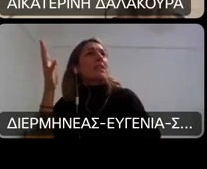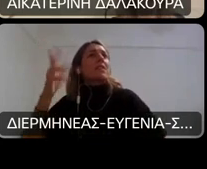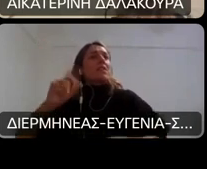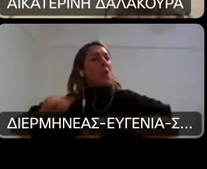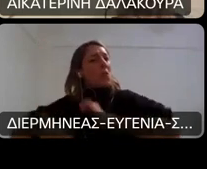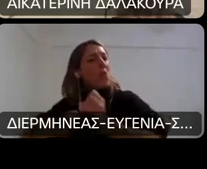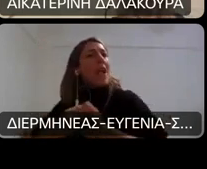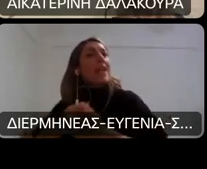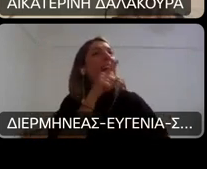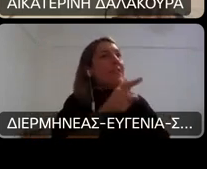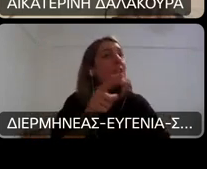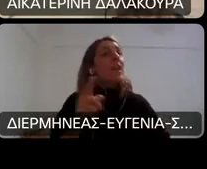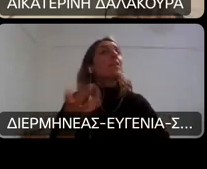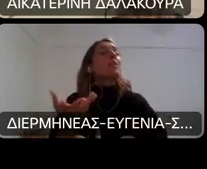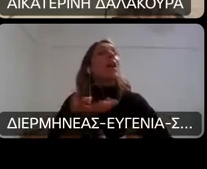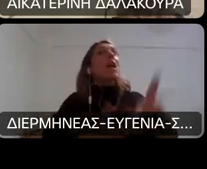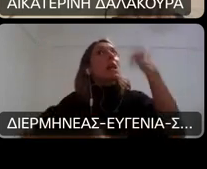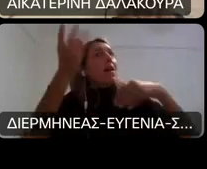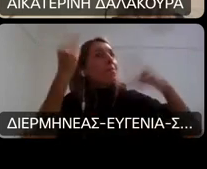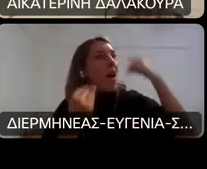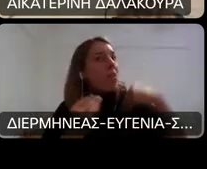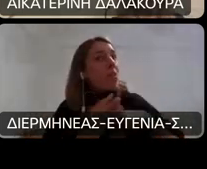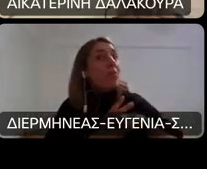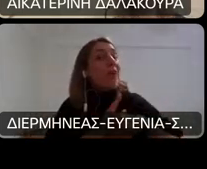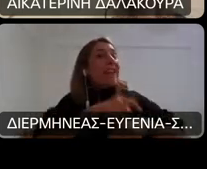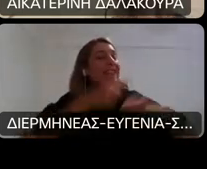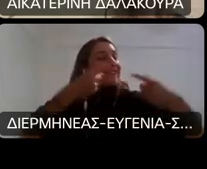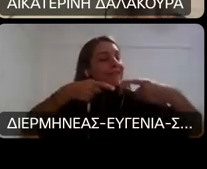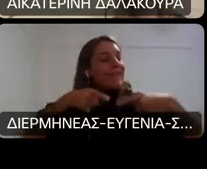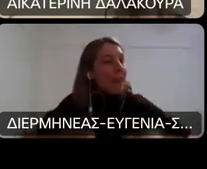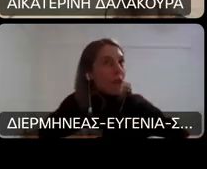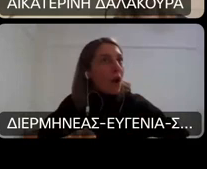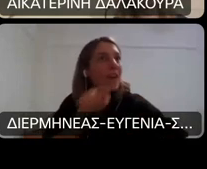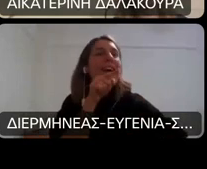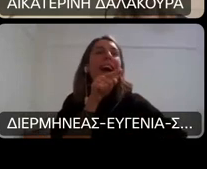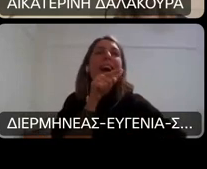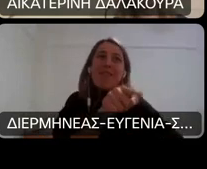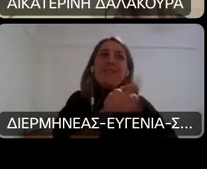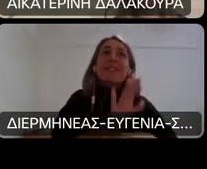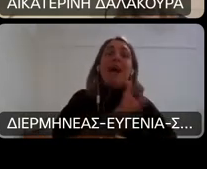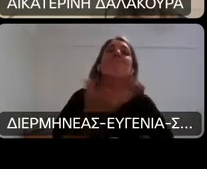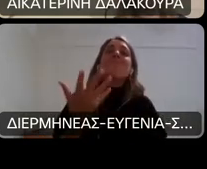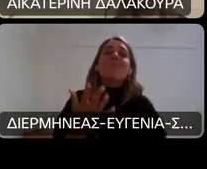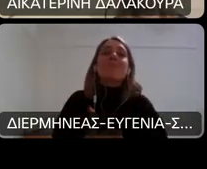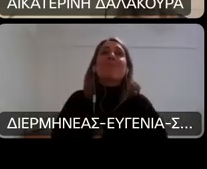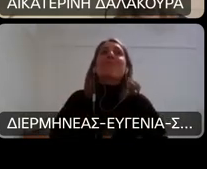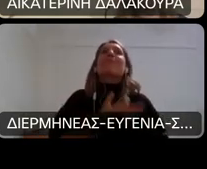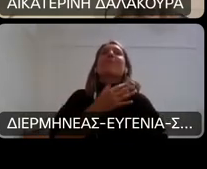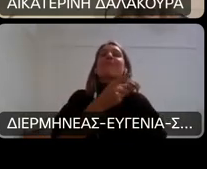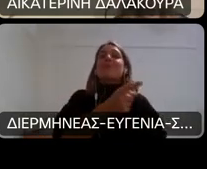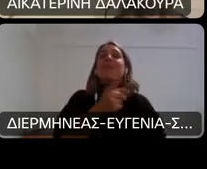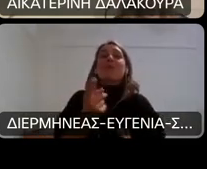Μπορούν να ευαισθητοποιήσουν και ταυτόχρονα μπορούν να δεσμεύσουν κάπως τα μέλη ΔΕΠ του Πανεπιστημίου στη χρήση